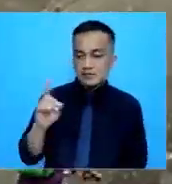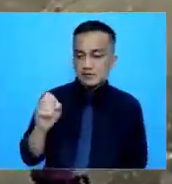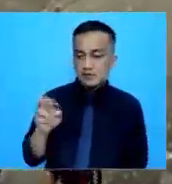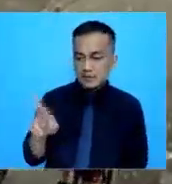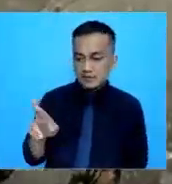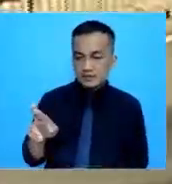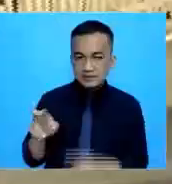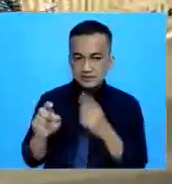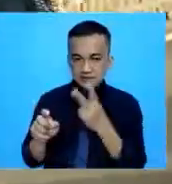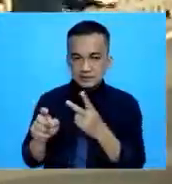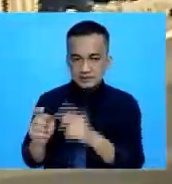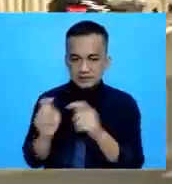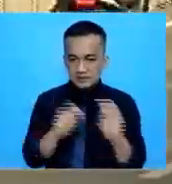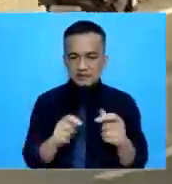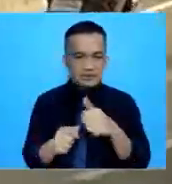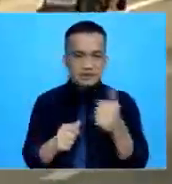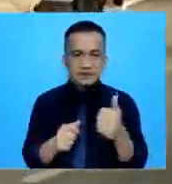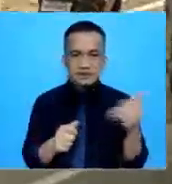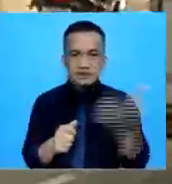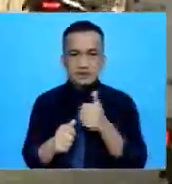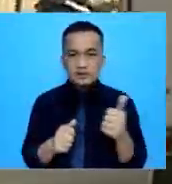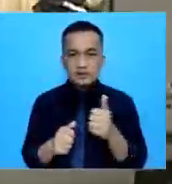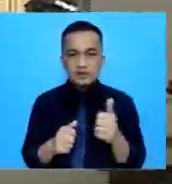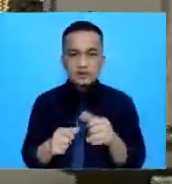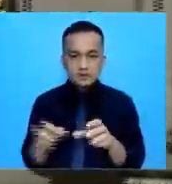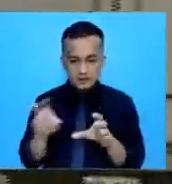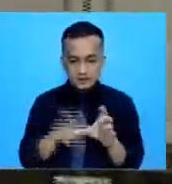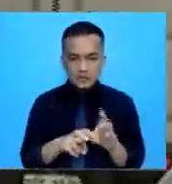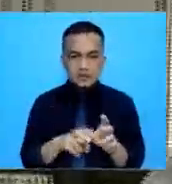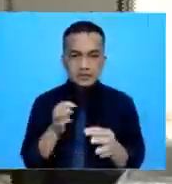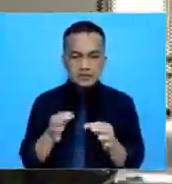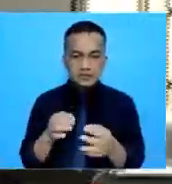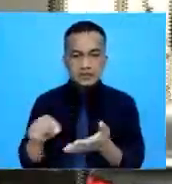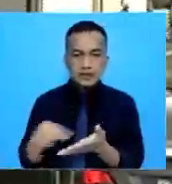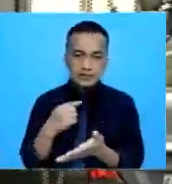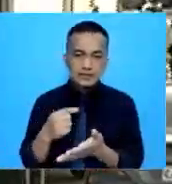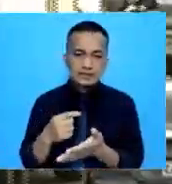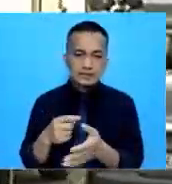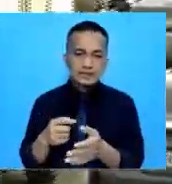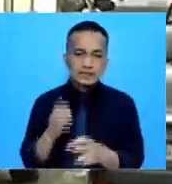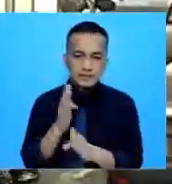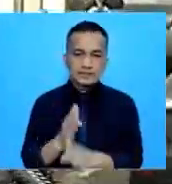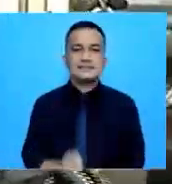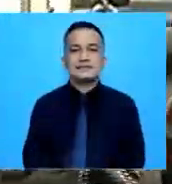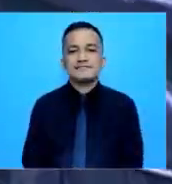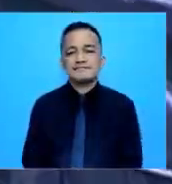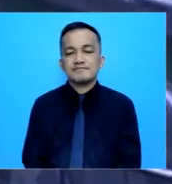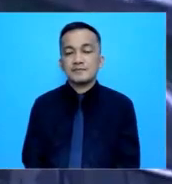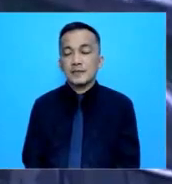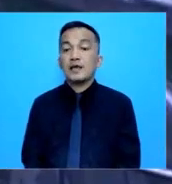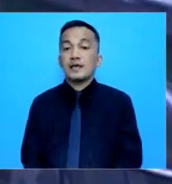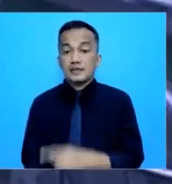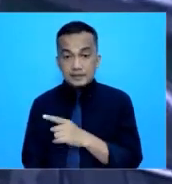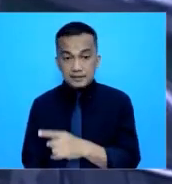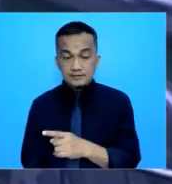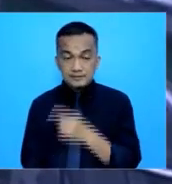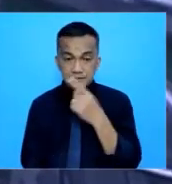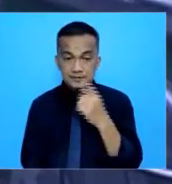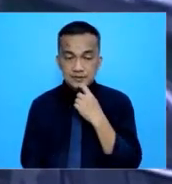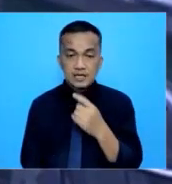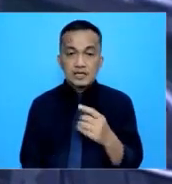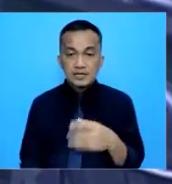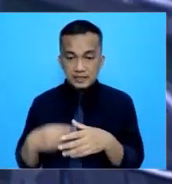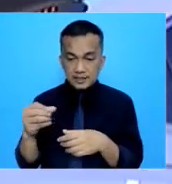lilipat sa ibang uri ng transportasyon ang mga commuter. Oras na maningil na ng pasahe sa busway. Dahil dyan, naglabas ng isang memorandum